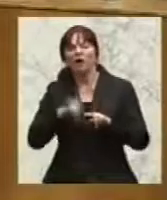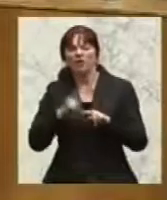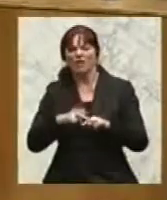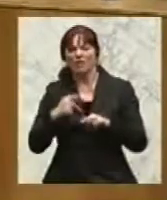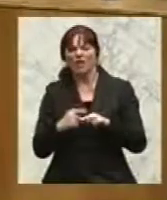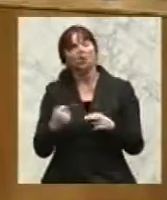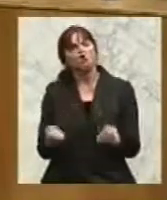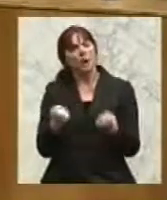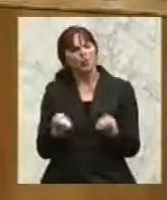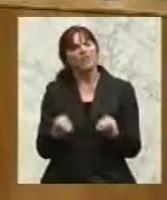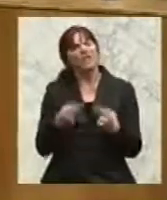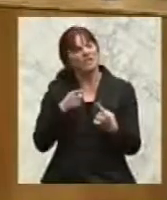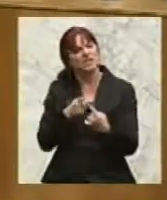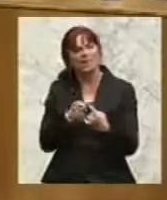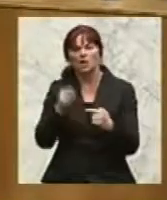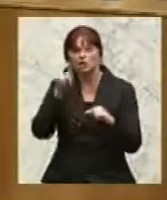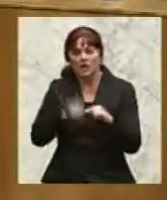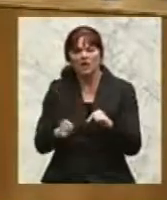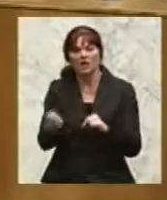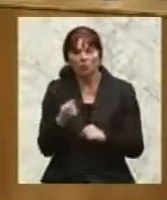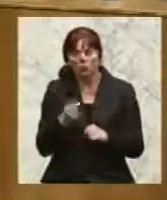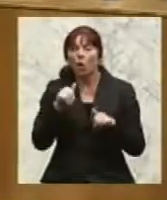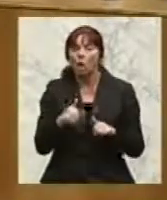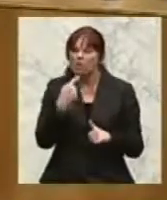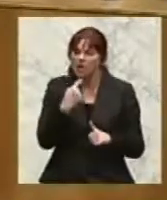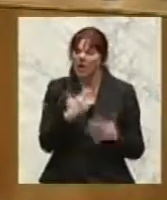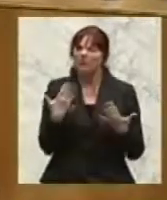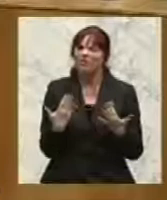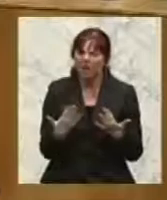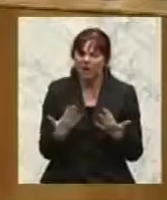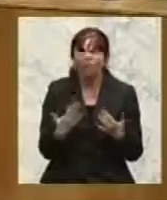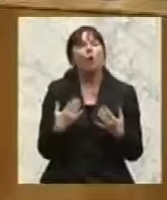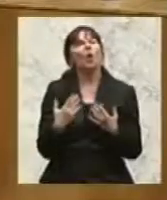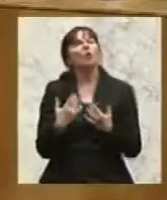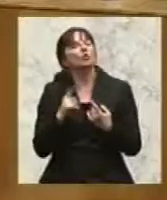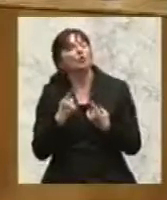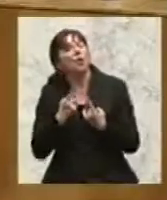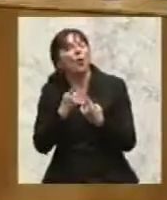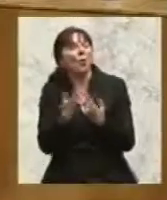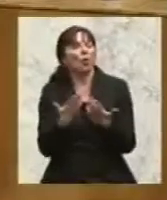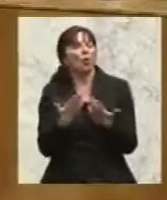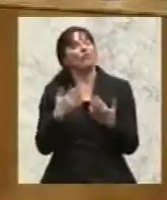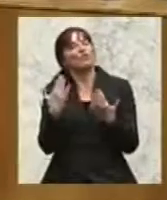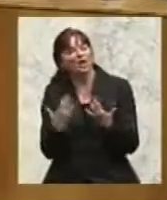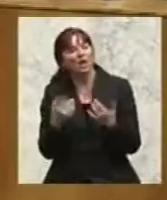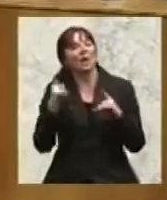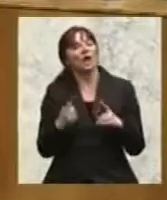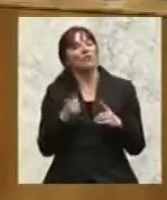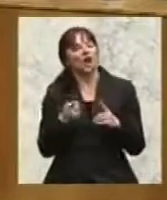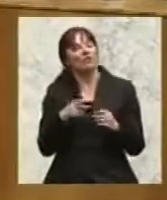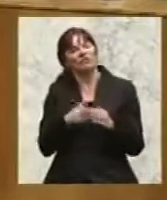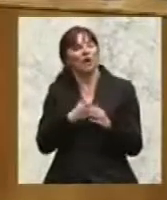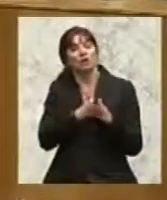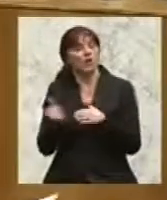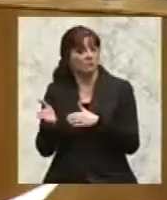Stabilitätsziele festzustellen, ob und in welcher Höhe die vereinbarten Stabilitätsziele bzw. Beiträge verfehlt worden sind und ob auch